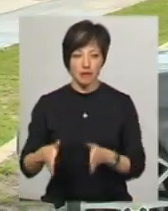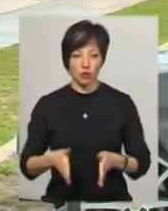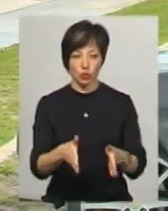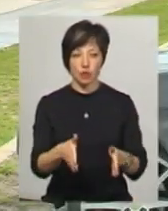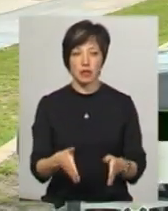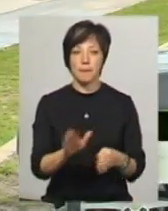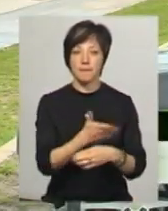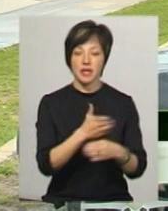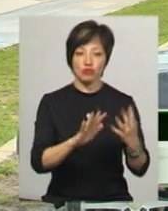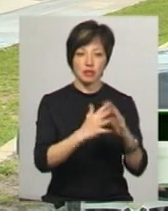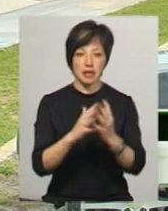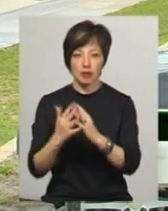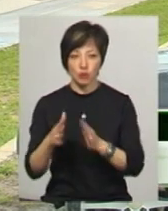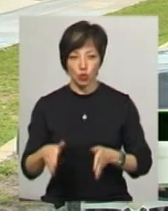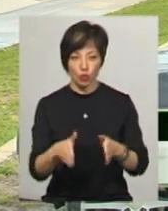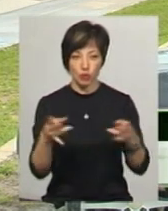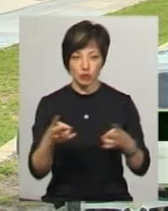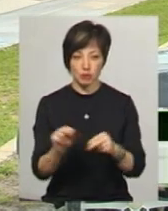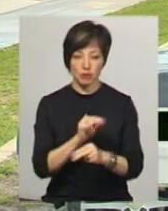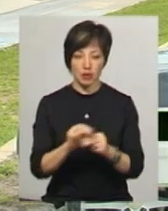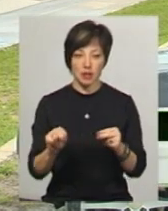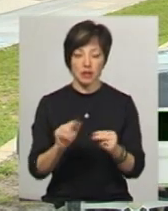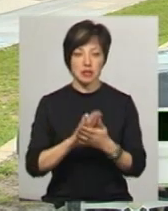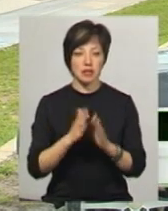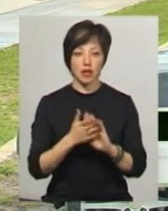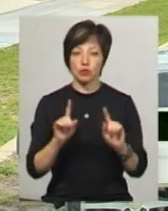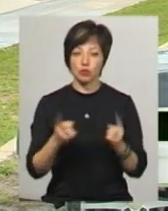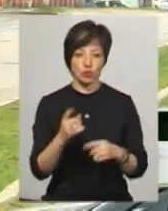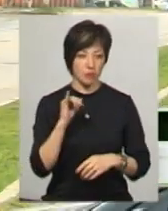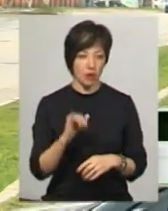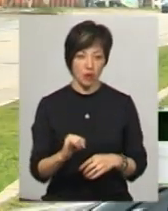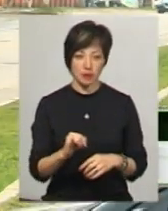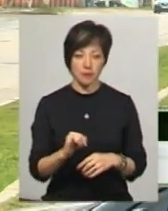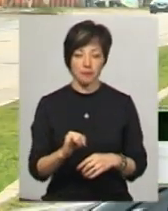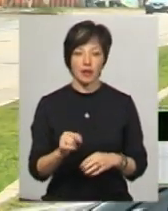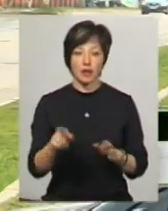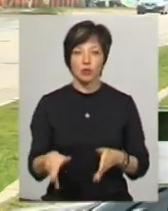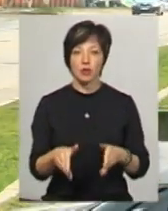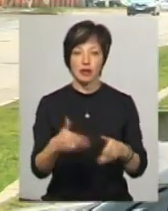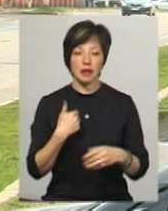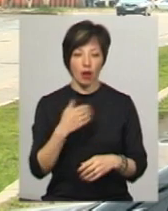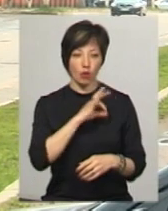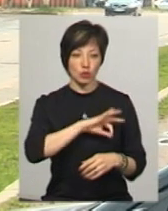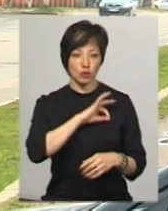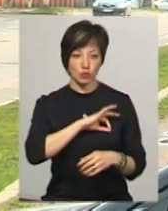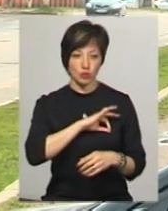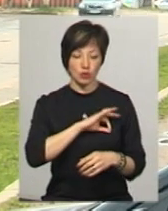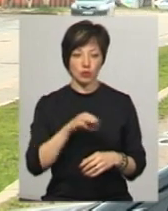Саме між селищами дороги стан дуже поганий. З тих доріг, якими я користуюся,